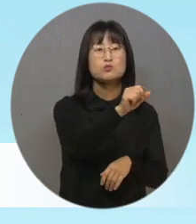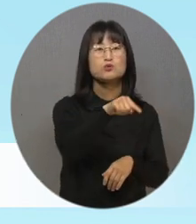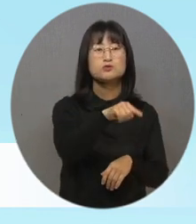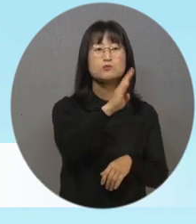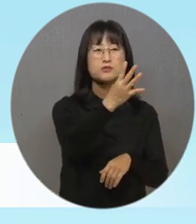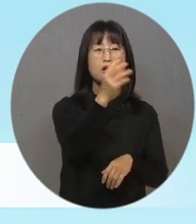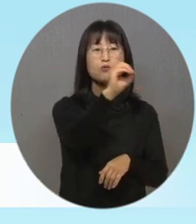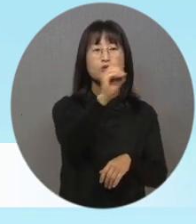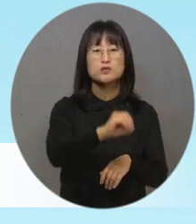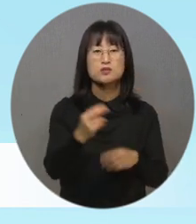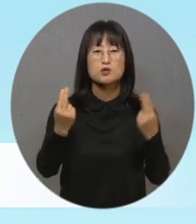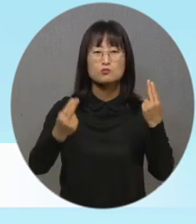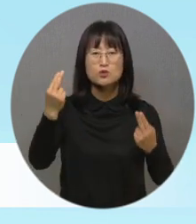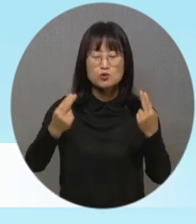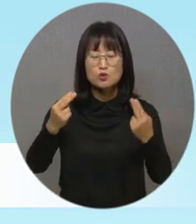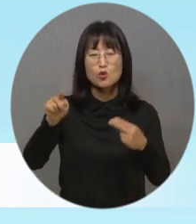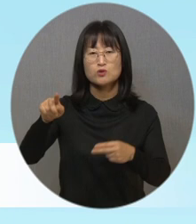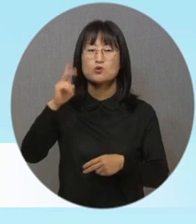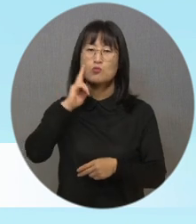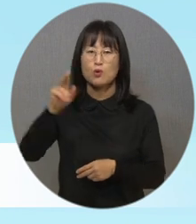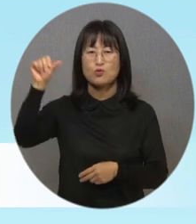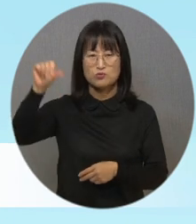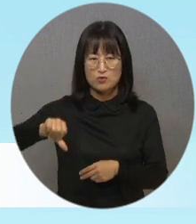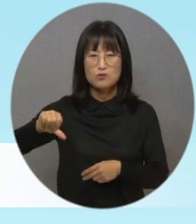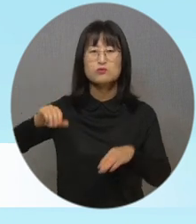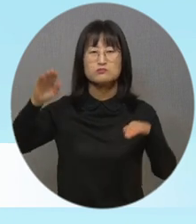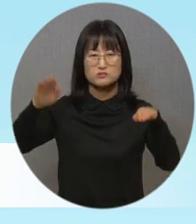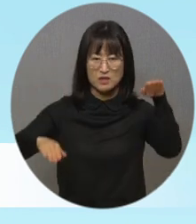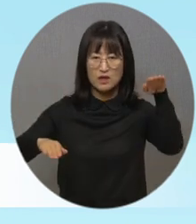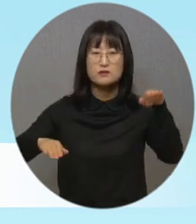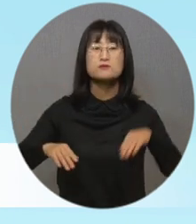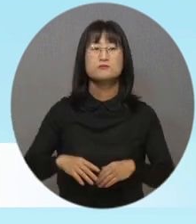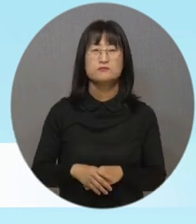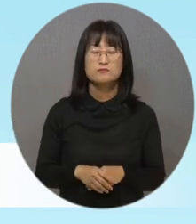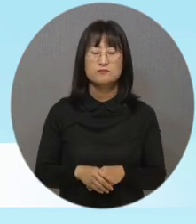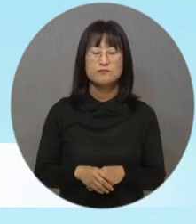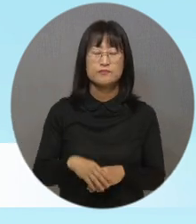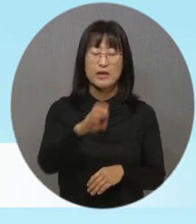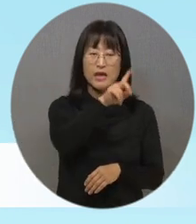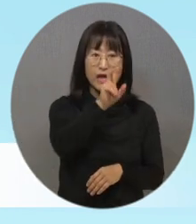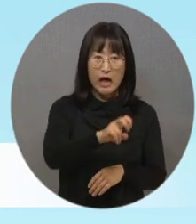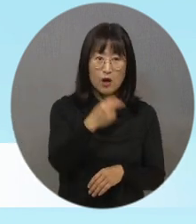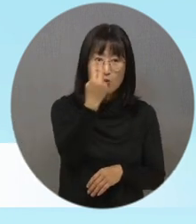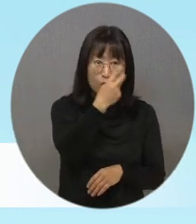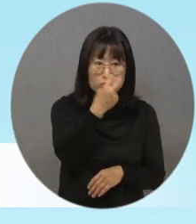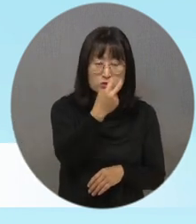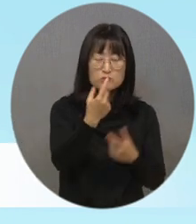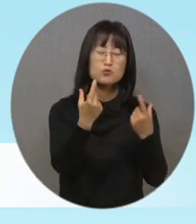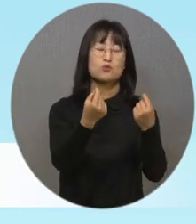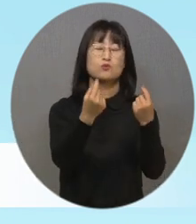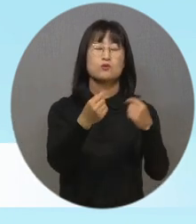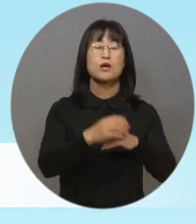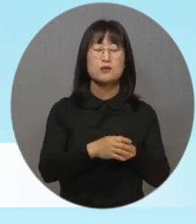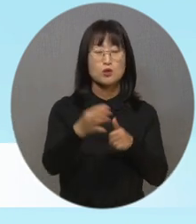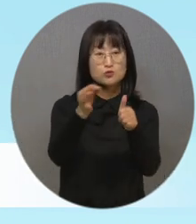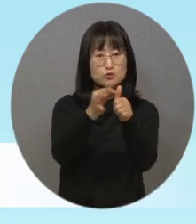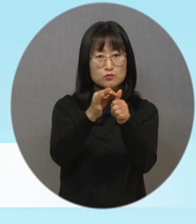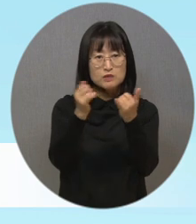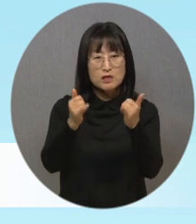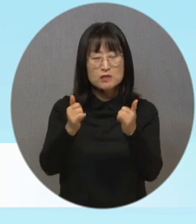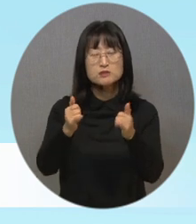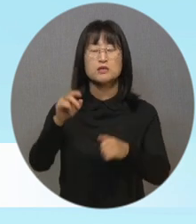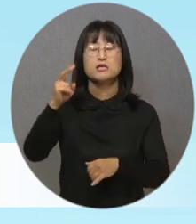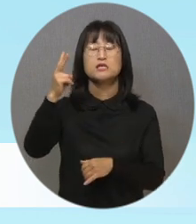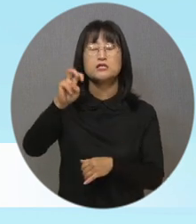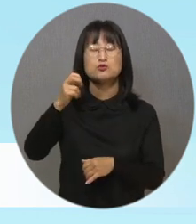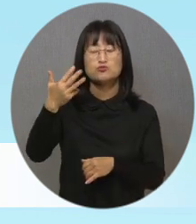75.4%에 비해 40.2%포인트가 차이가 났습니다. 암검진 수급률도 의료수급권자는